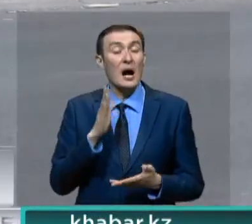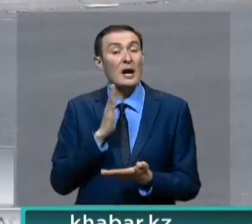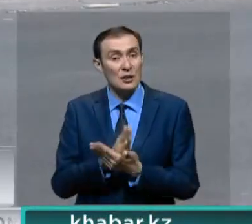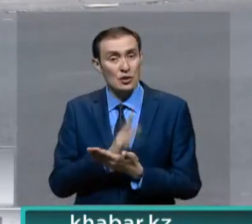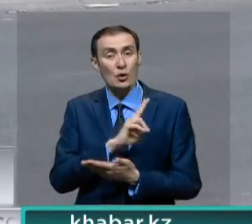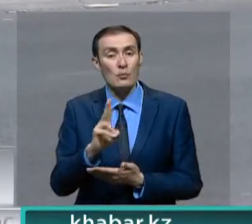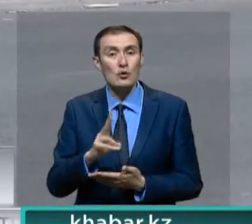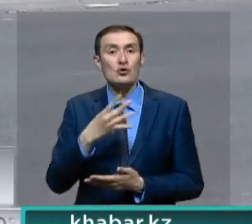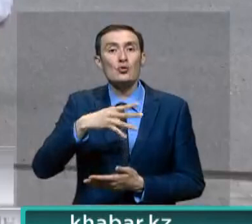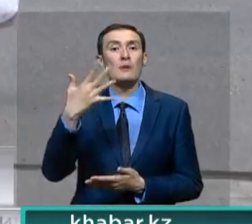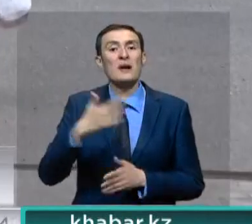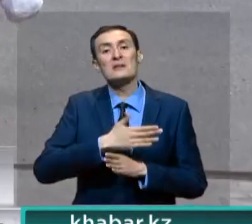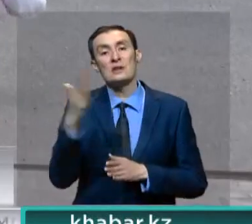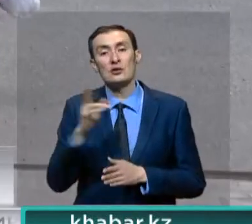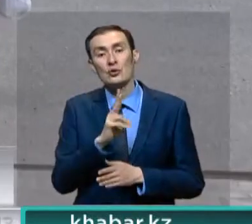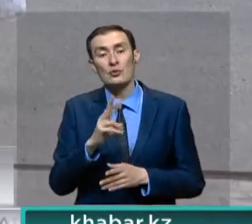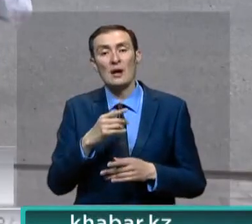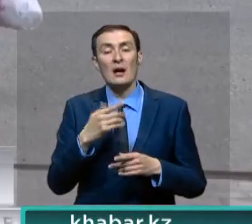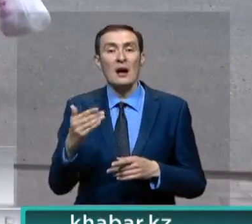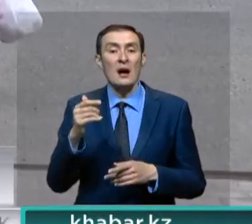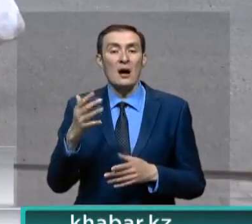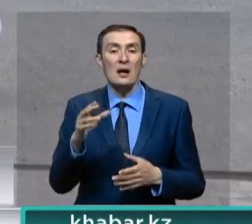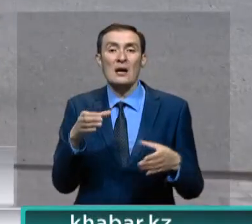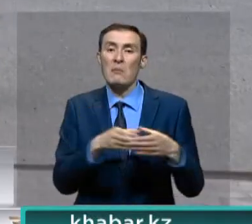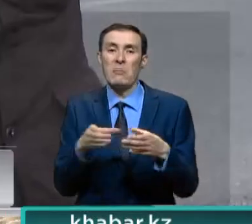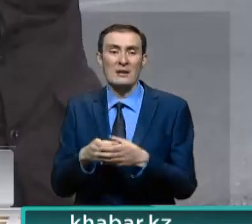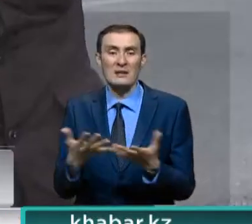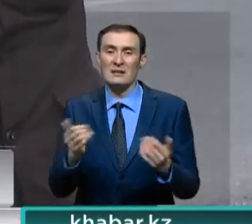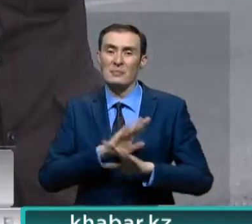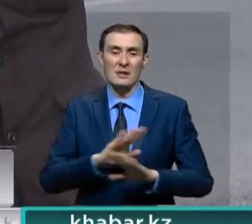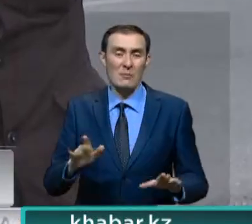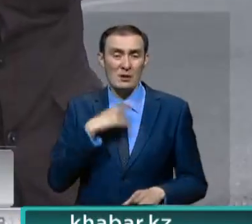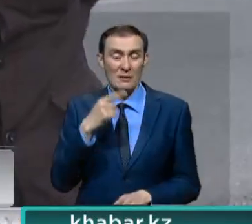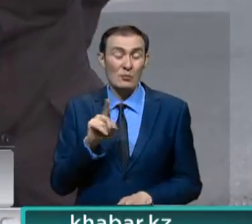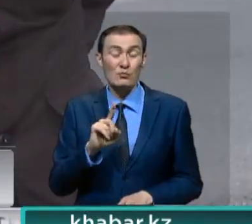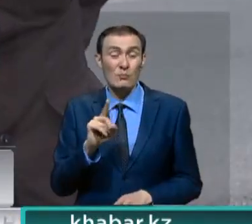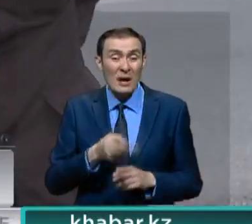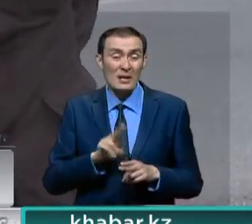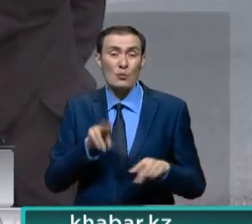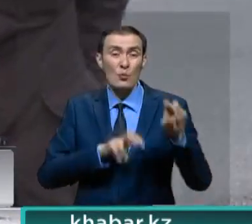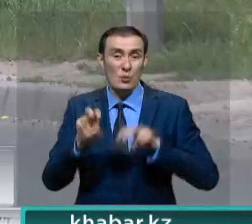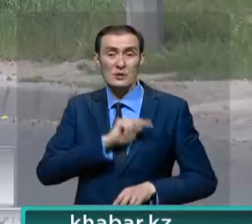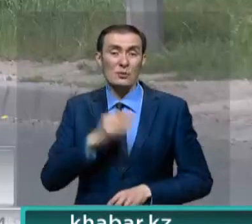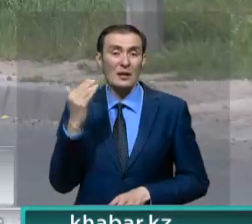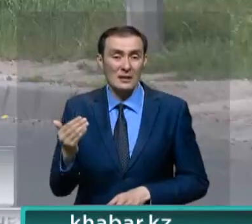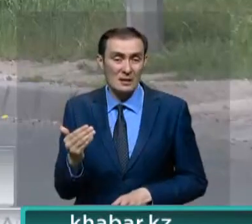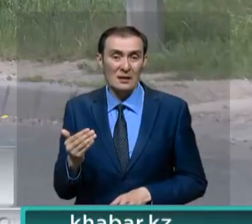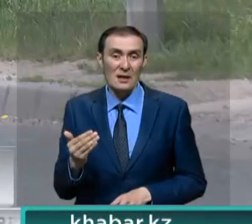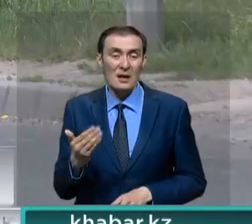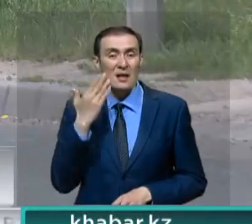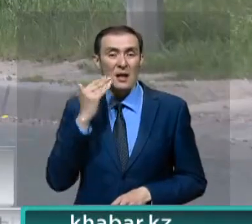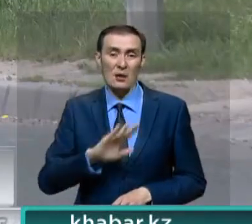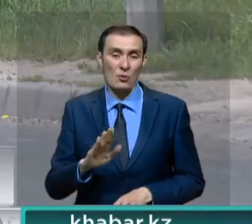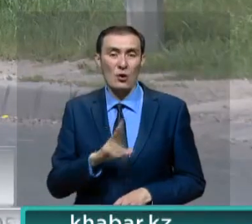и те, кому за 45. И тех, и других работодатели берут неохотно, говорят люди. Потому поиск работы для них – дело